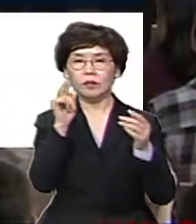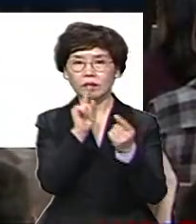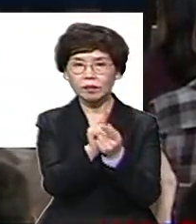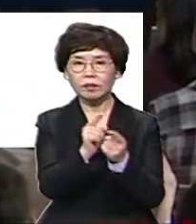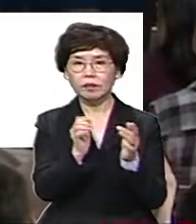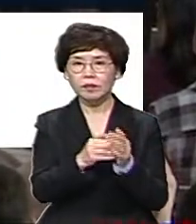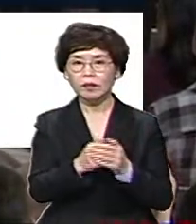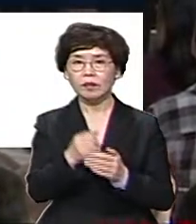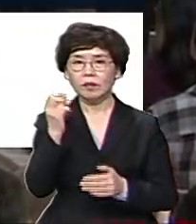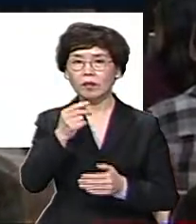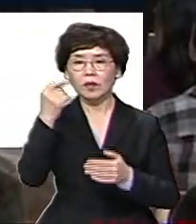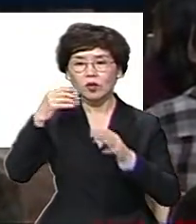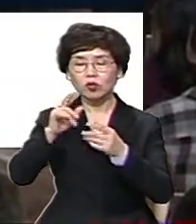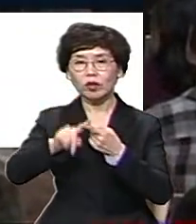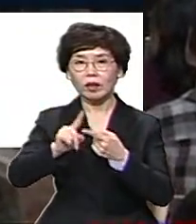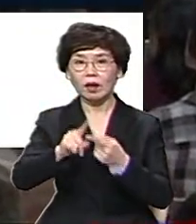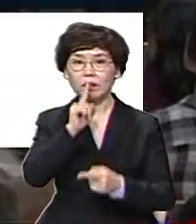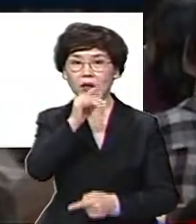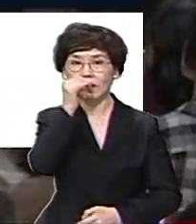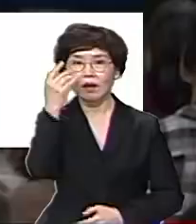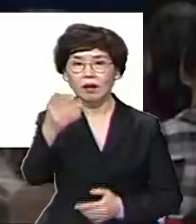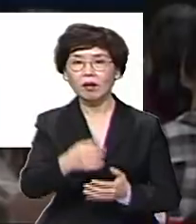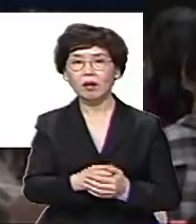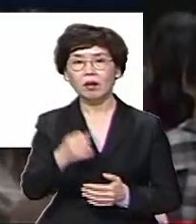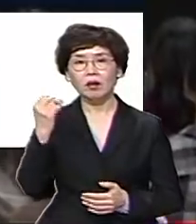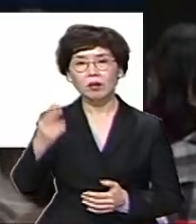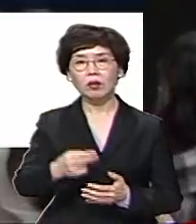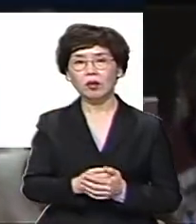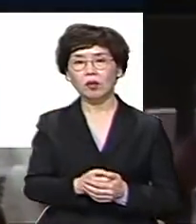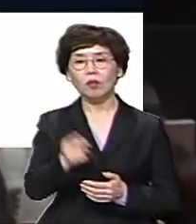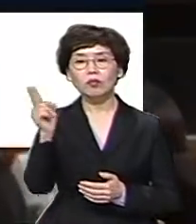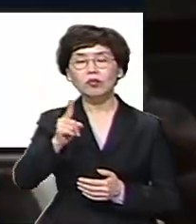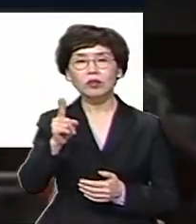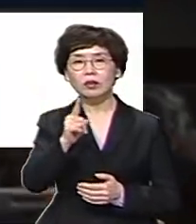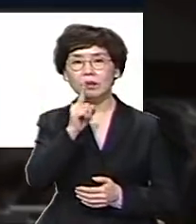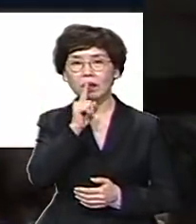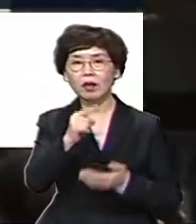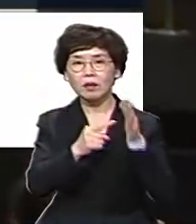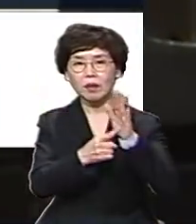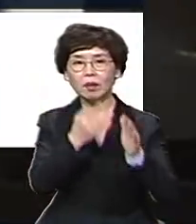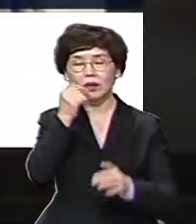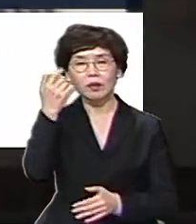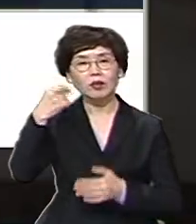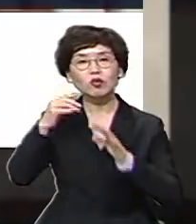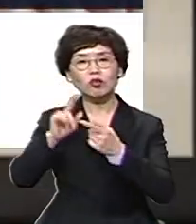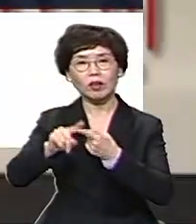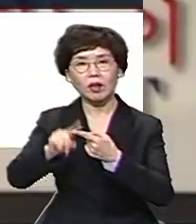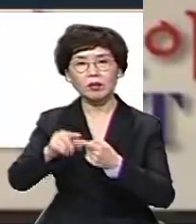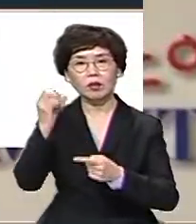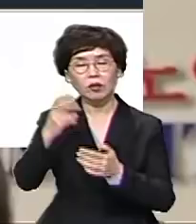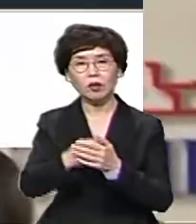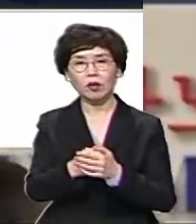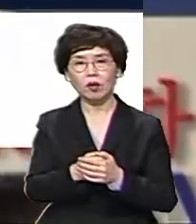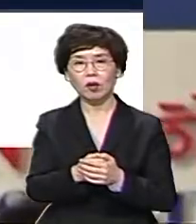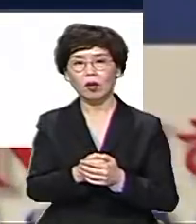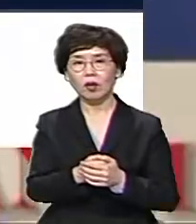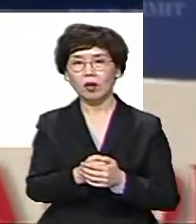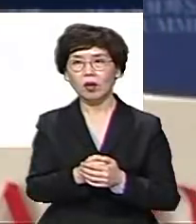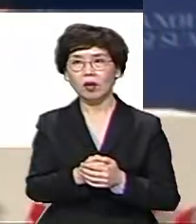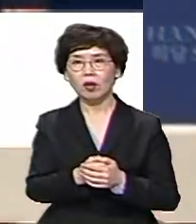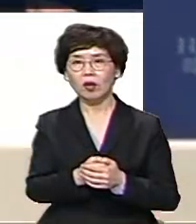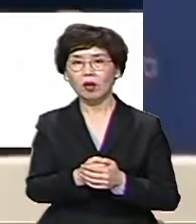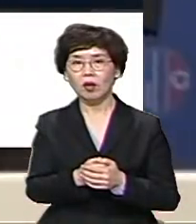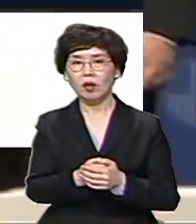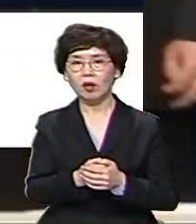감사합니다, 대통령님. 진추안입니다. 산젠 미디어 그룹에서 왔습니다. 중국에서 왔습니다. 김 위원장과 오늘 오전 그리고